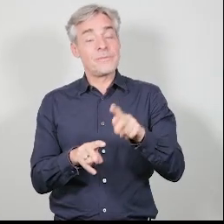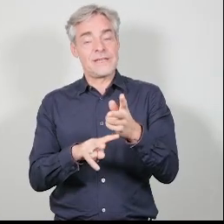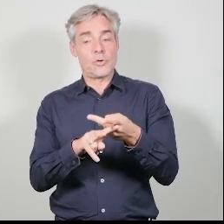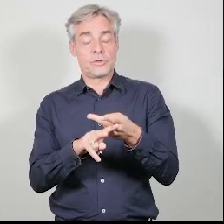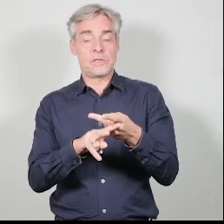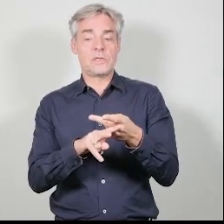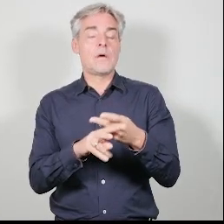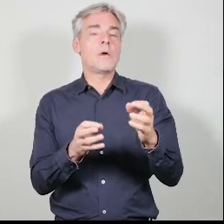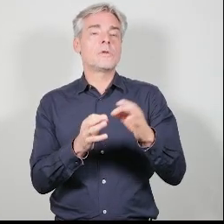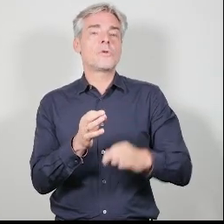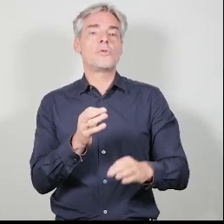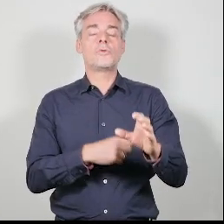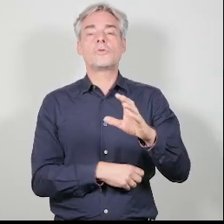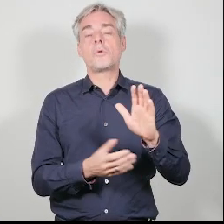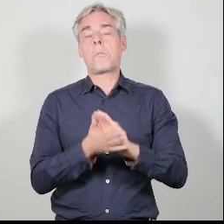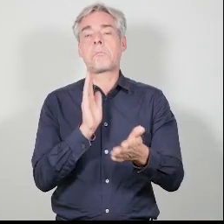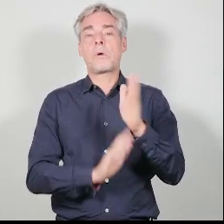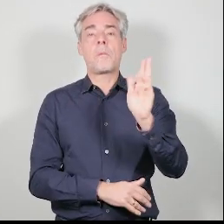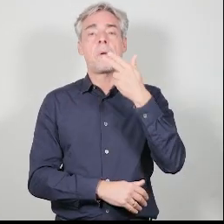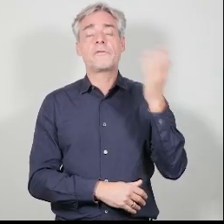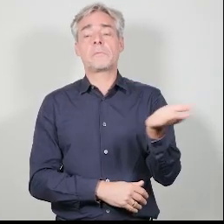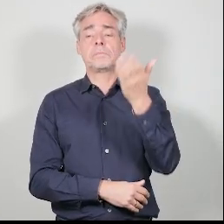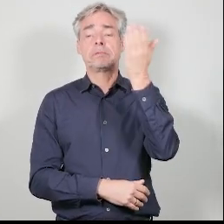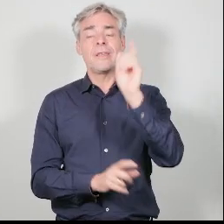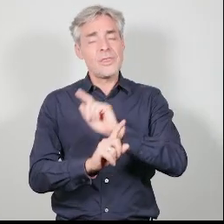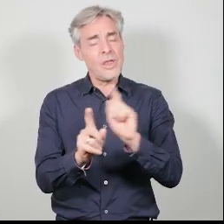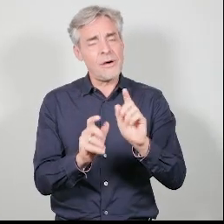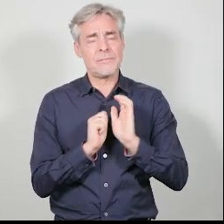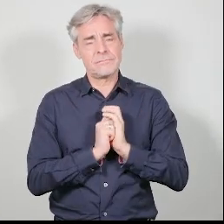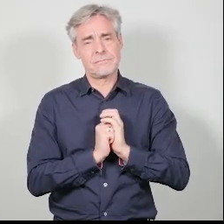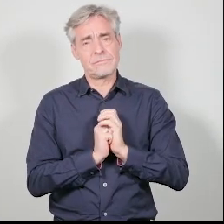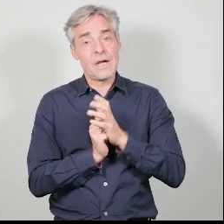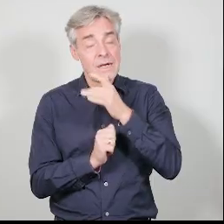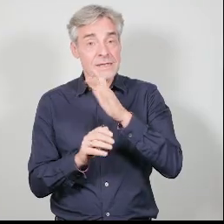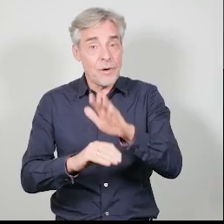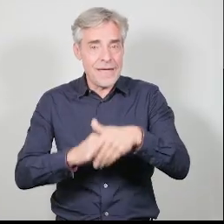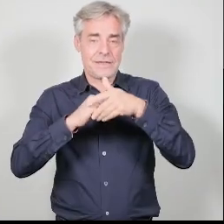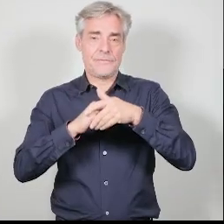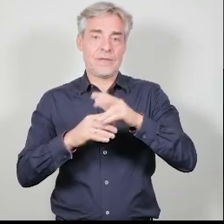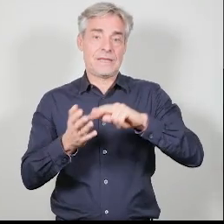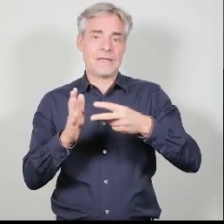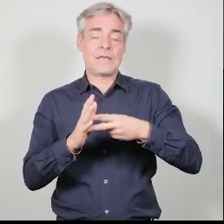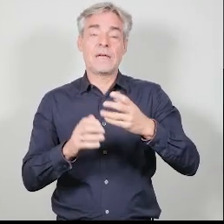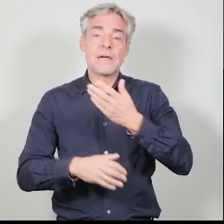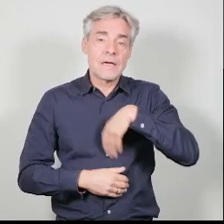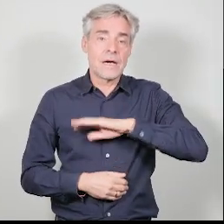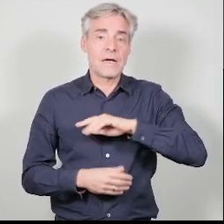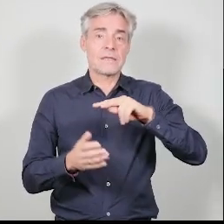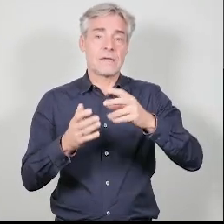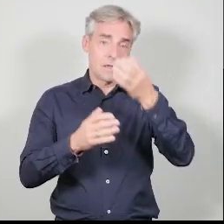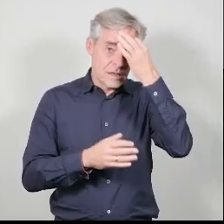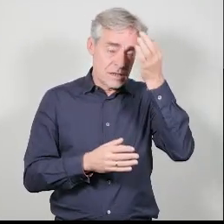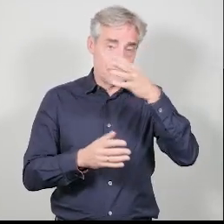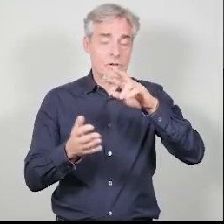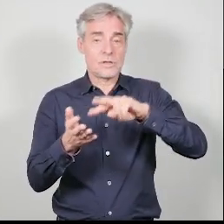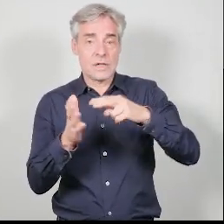être le tenant, l'aboutissement, juste faire de l'efficience par l'innovation. C'est comment, grâce à l'innovation technologique, la